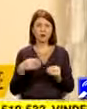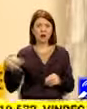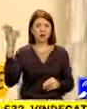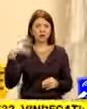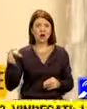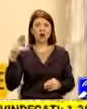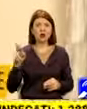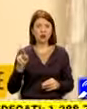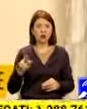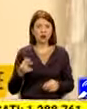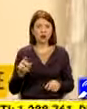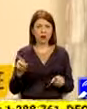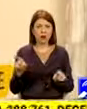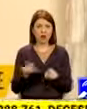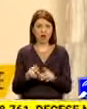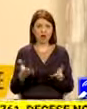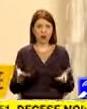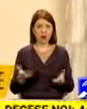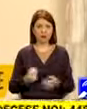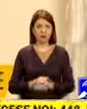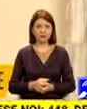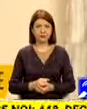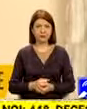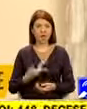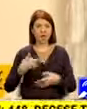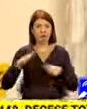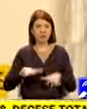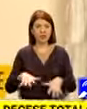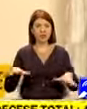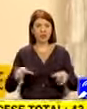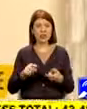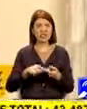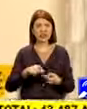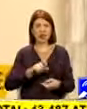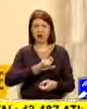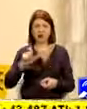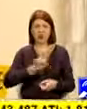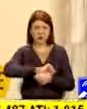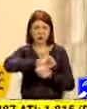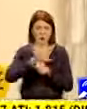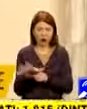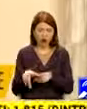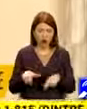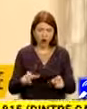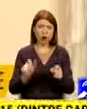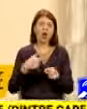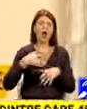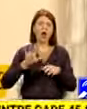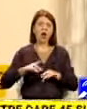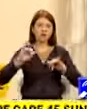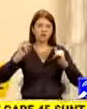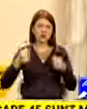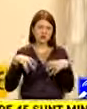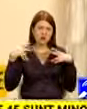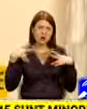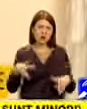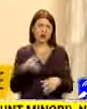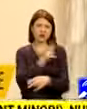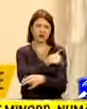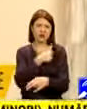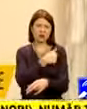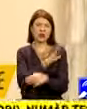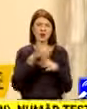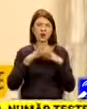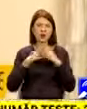continuăm în acest stil. Avem criza pandemică, avem o situație dramatică în spitalele